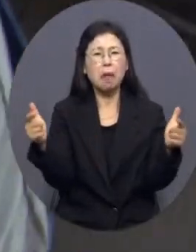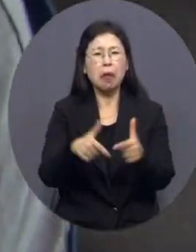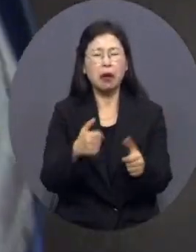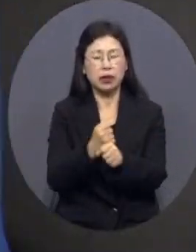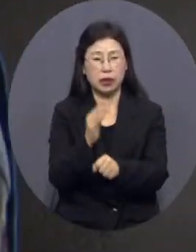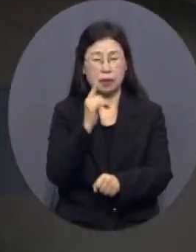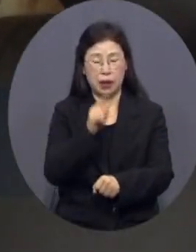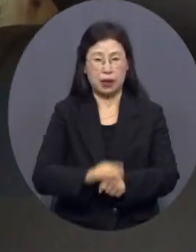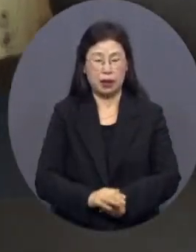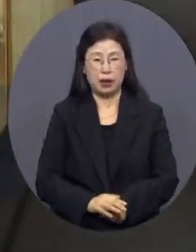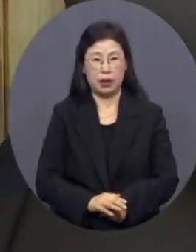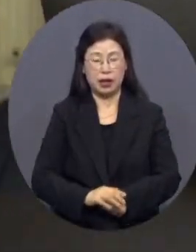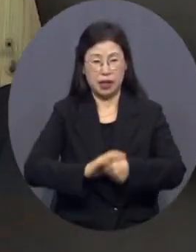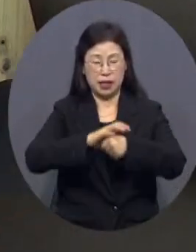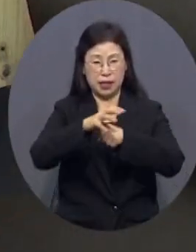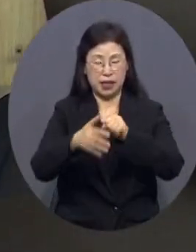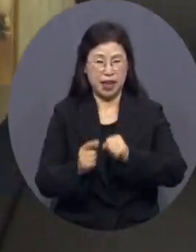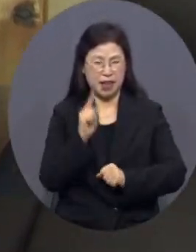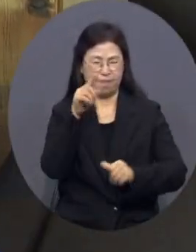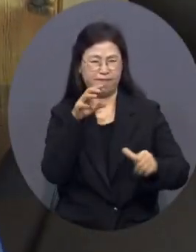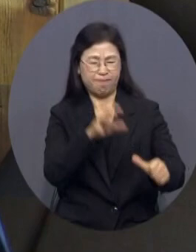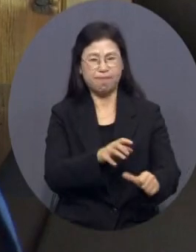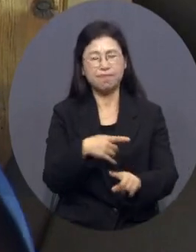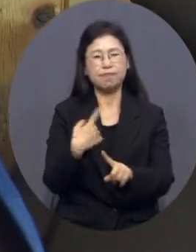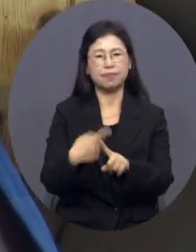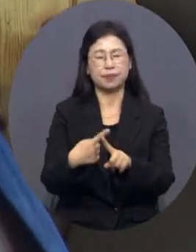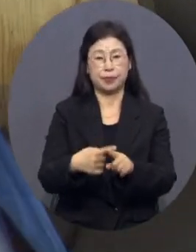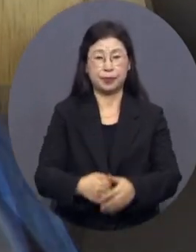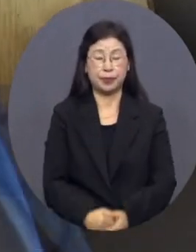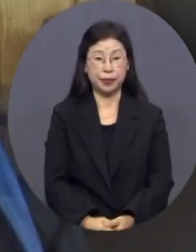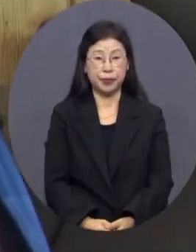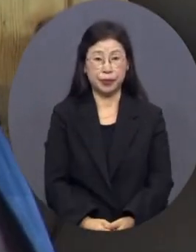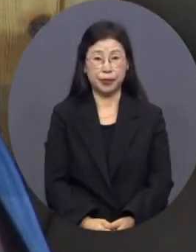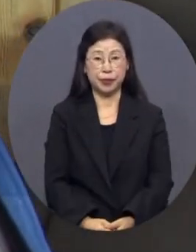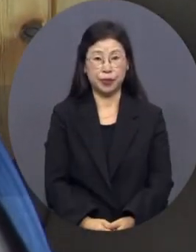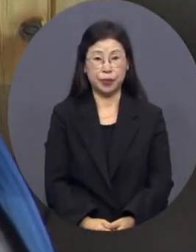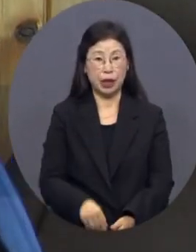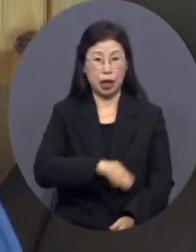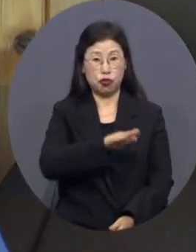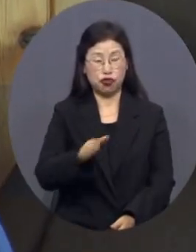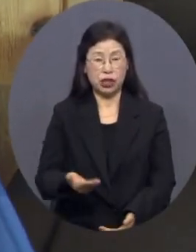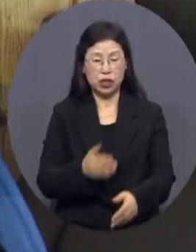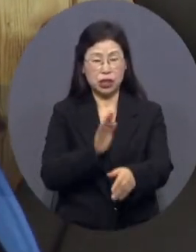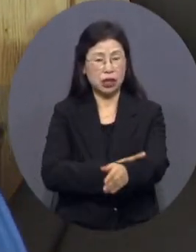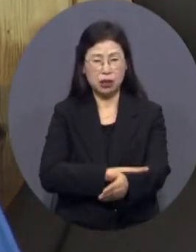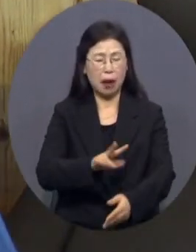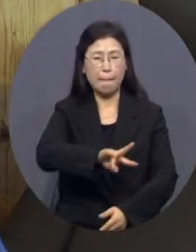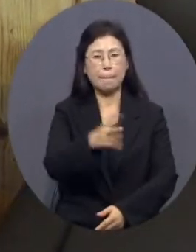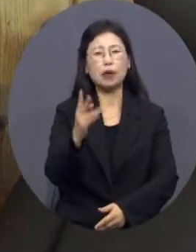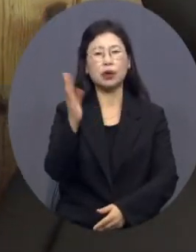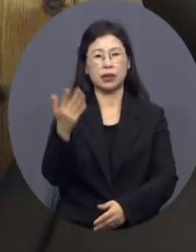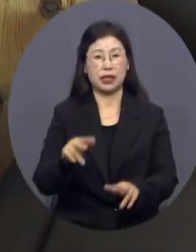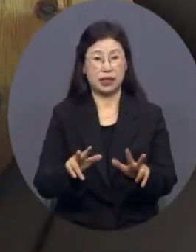전 인류의 재앙입니다, 재앙. 이거는 우리는 전업을 해야 되죠.